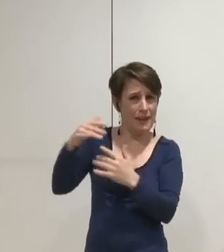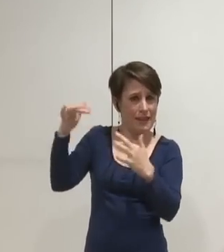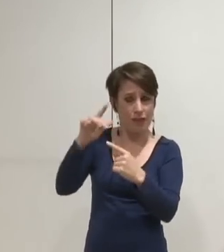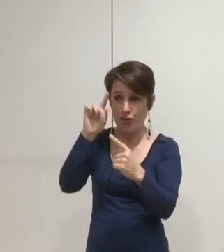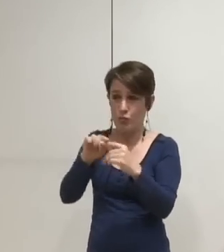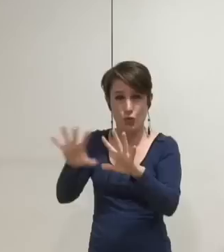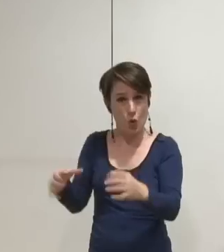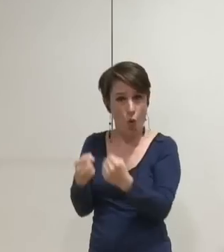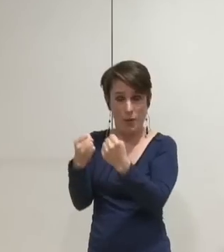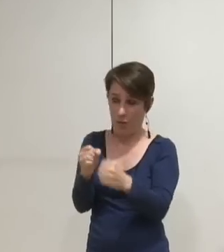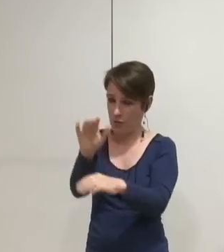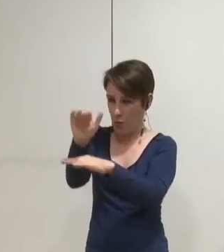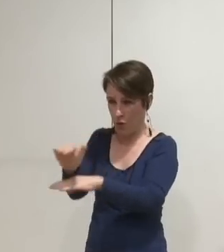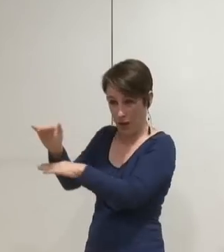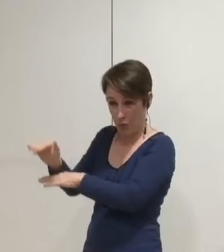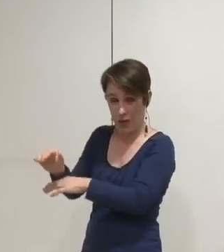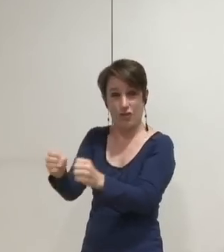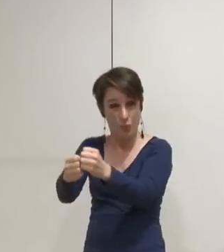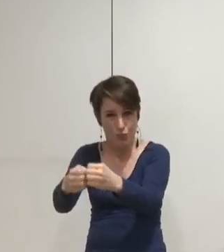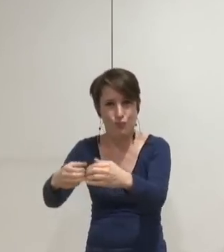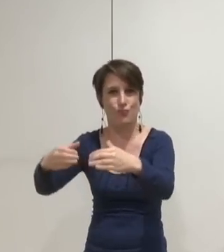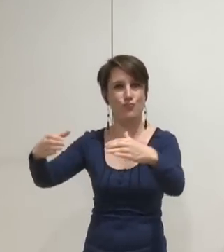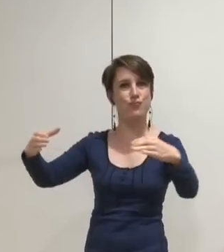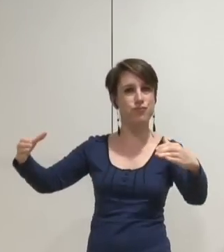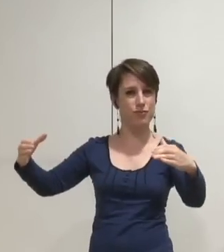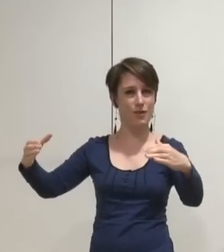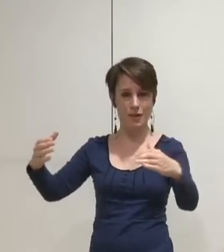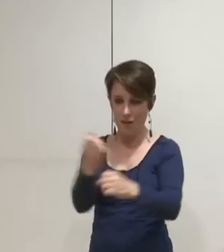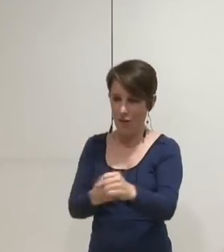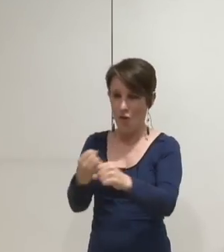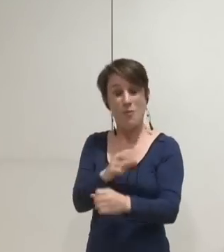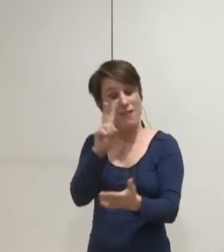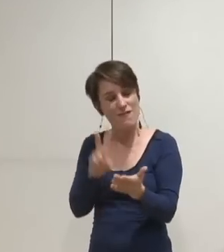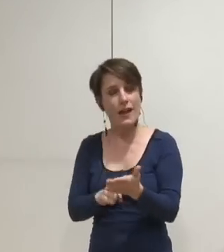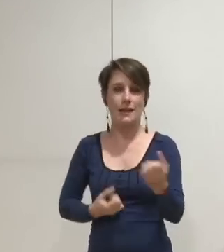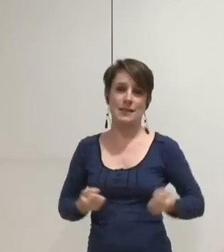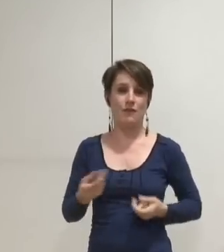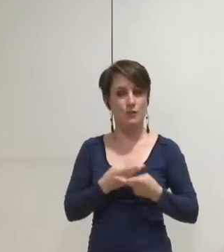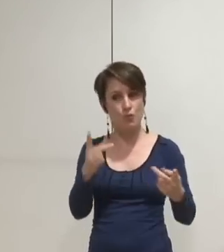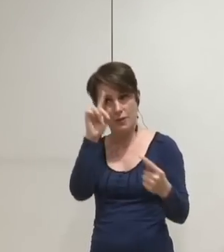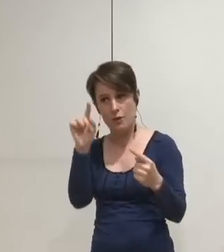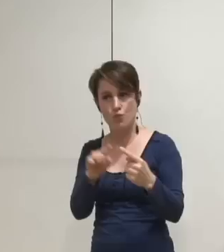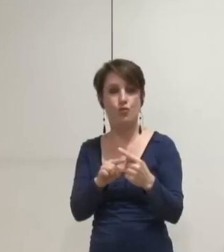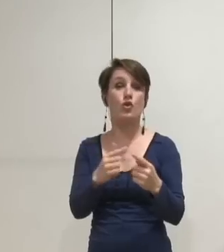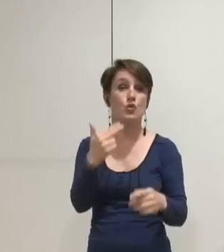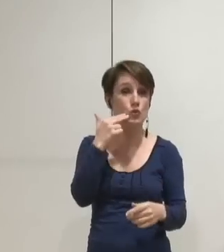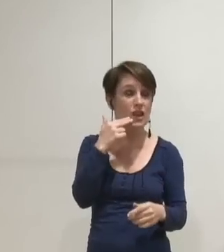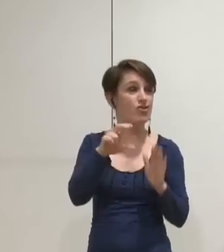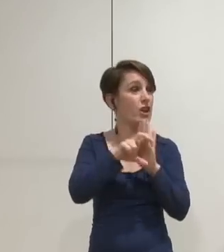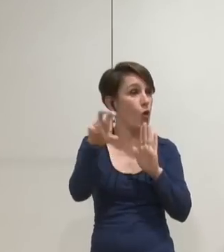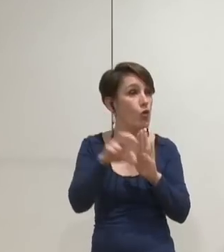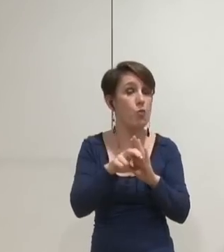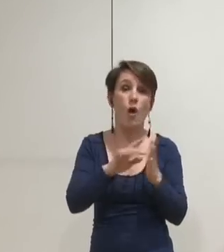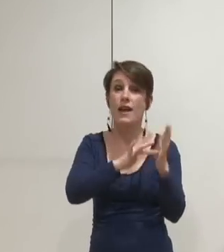plus de les étendre et de les renforcer en construisant un service réellement public au service des usagers des Grenoblois et de tous les habitants de la